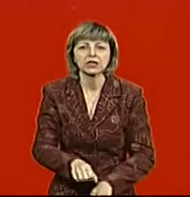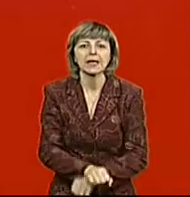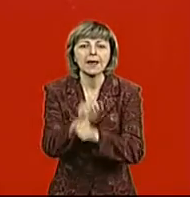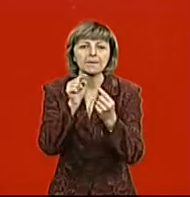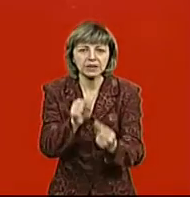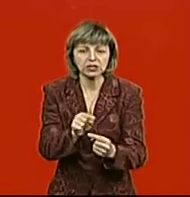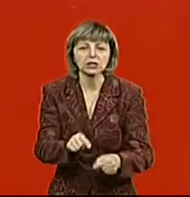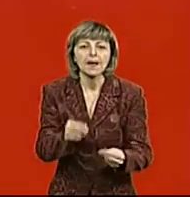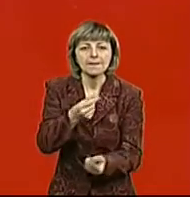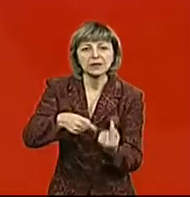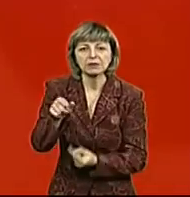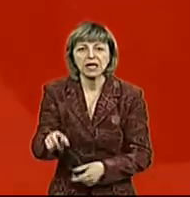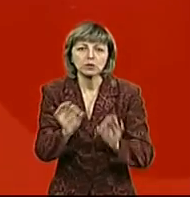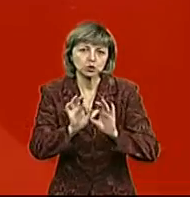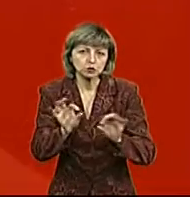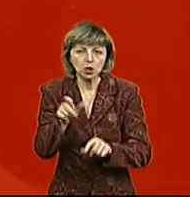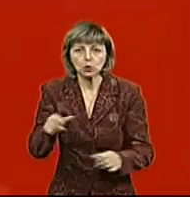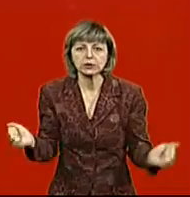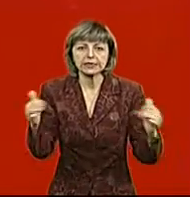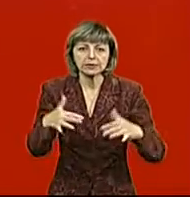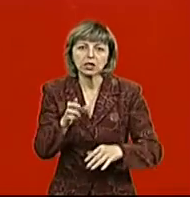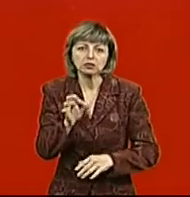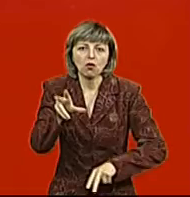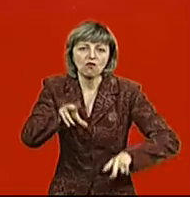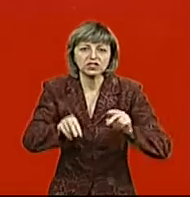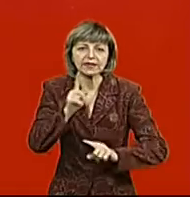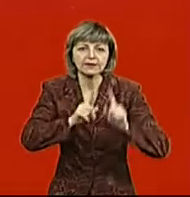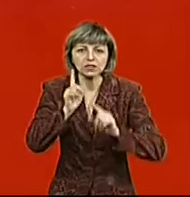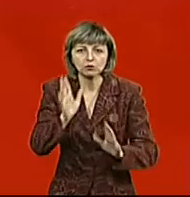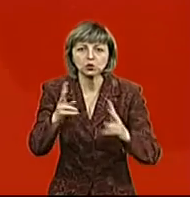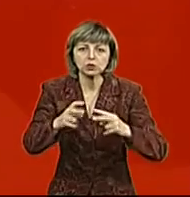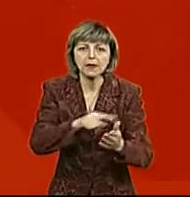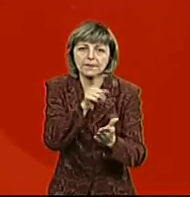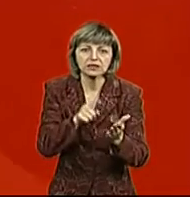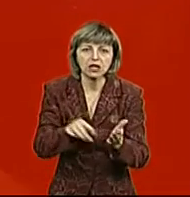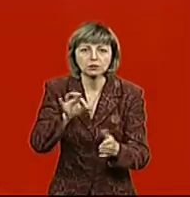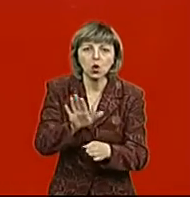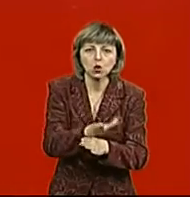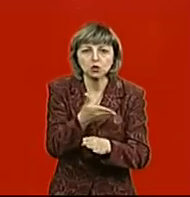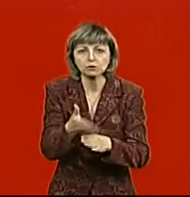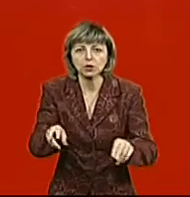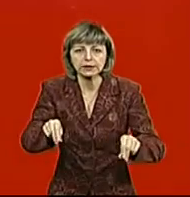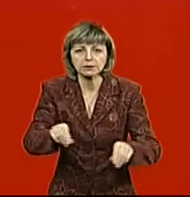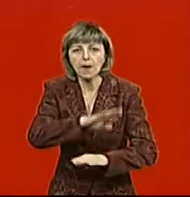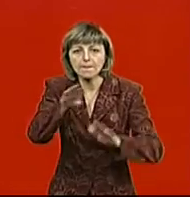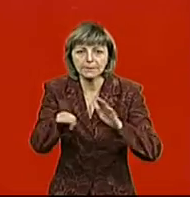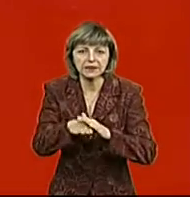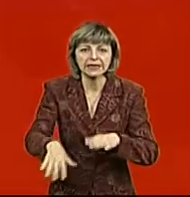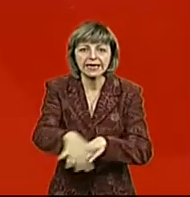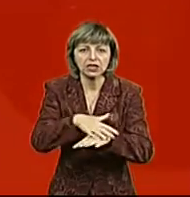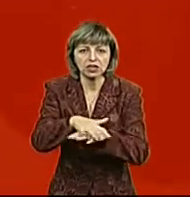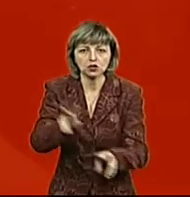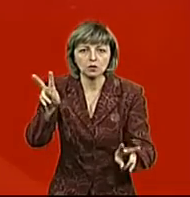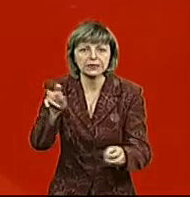Юлія Войчук розповіла, люди зібралися, бо вважали, що на сесії розглядатимуть питання про розподіл землі під ринком